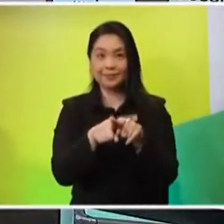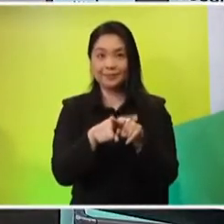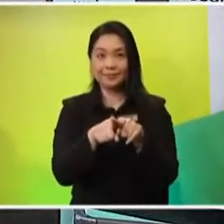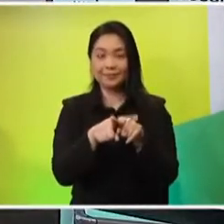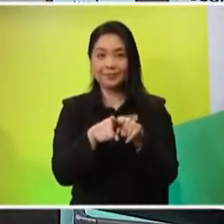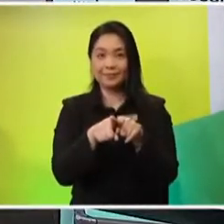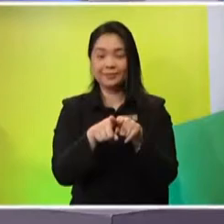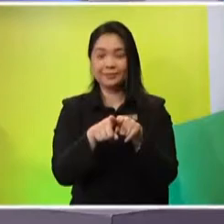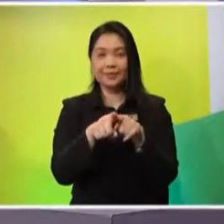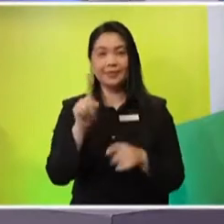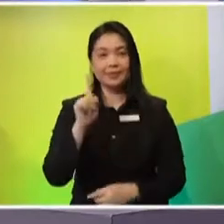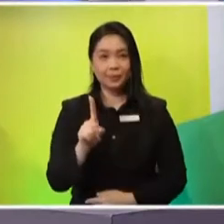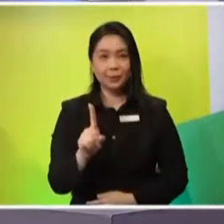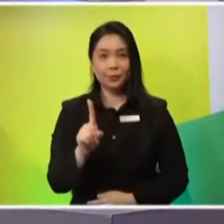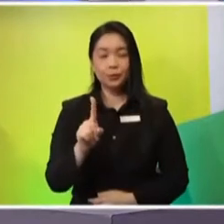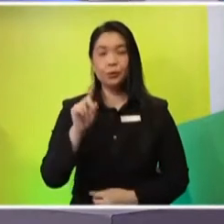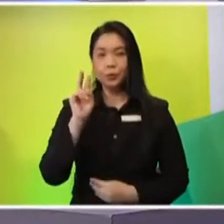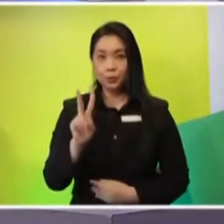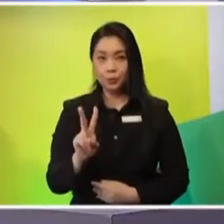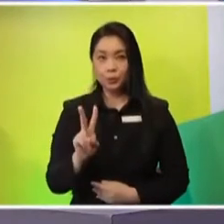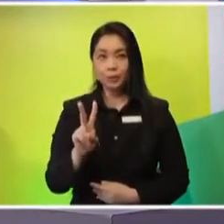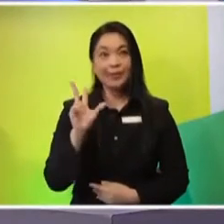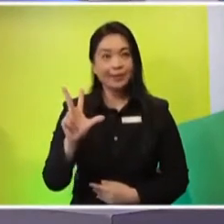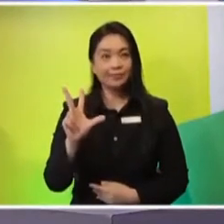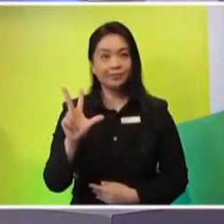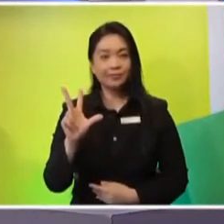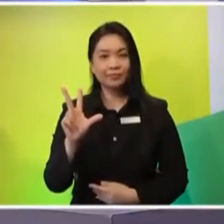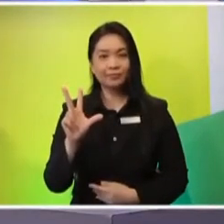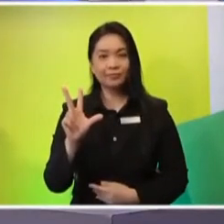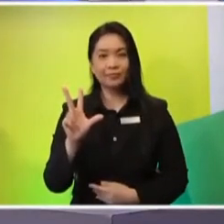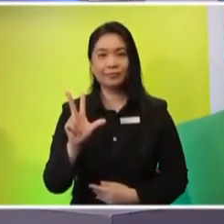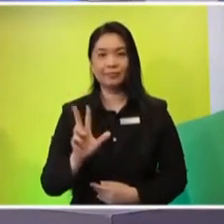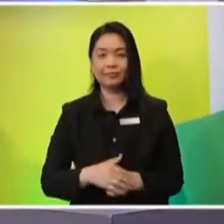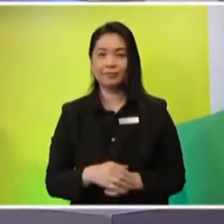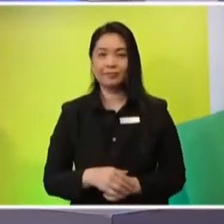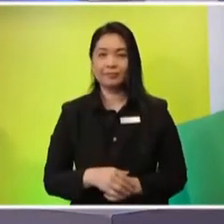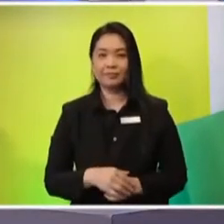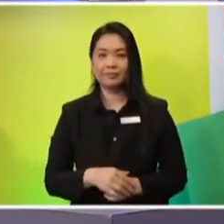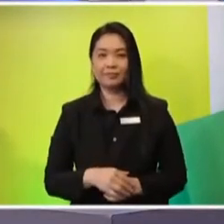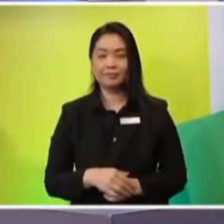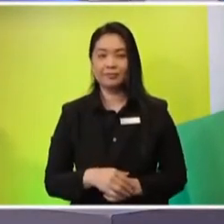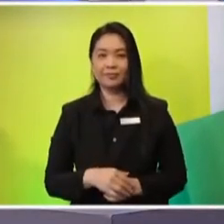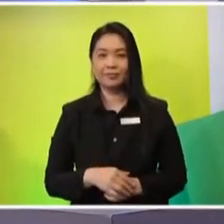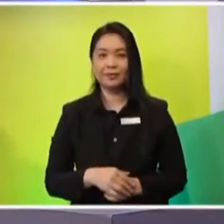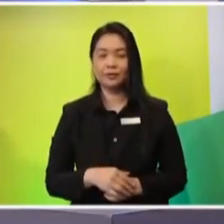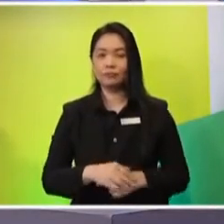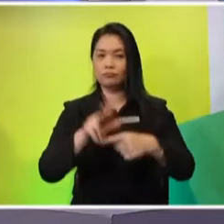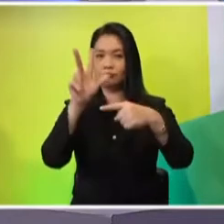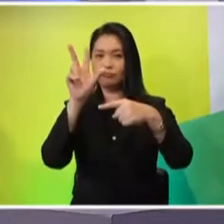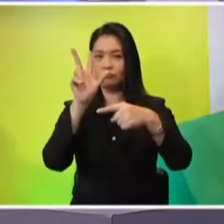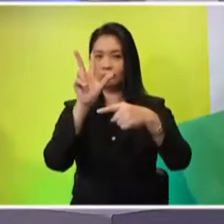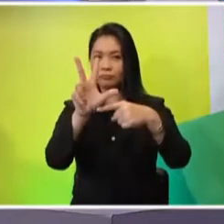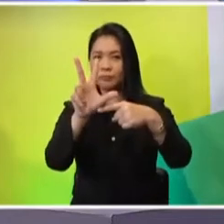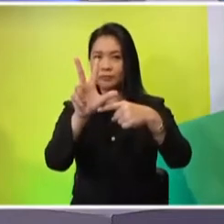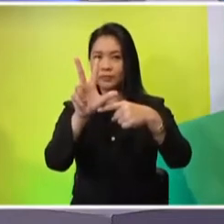kira sama-sama. Okay. Satu, dua, tiga. Okey, maksudnya tiga daripada? Tiga